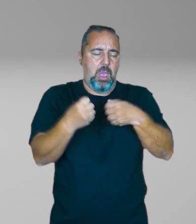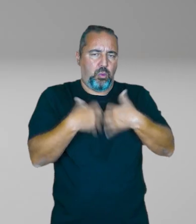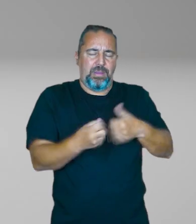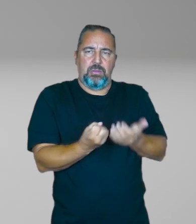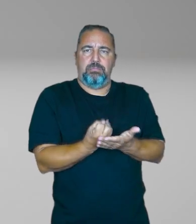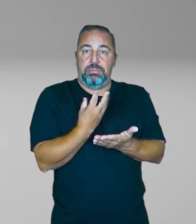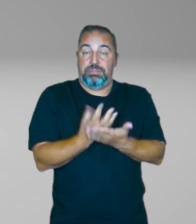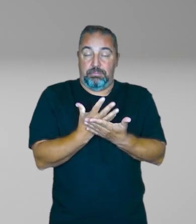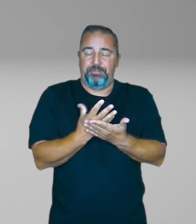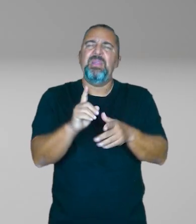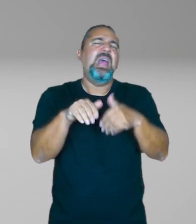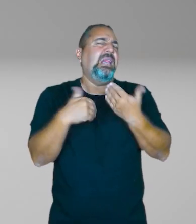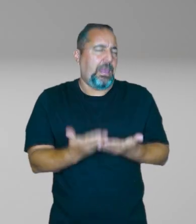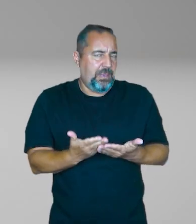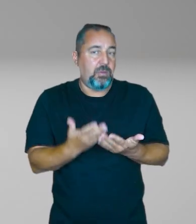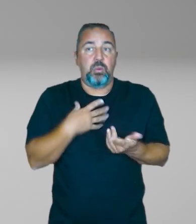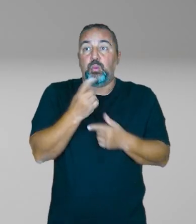jasotzeko.